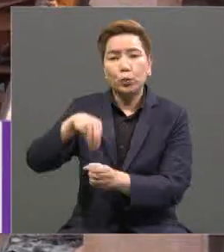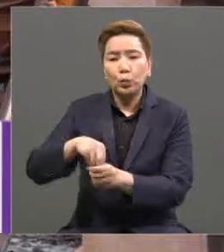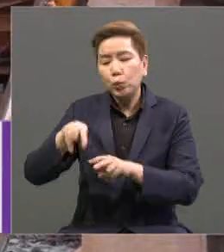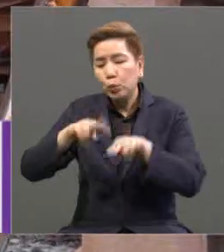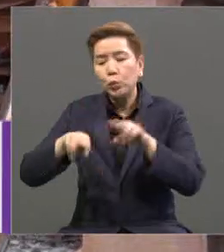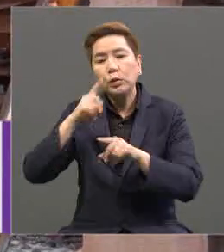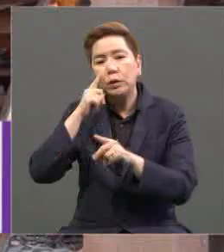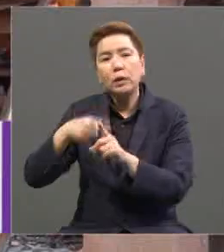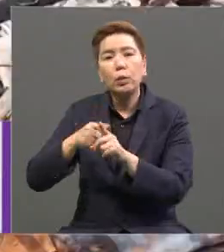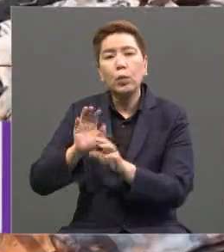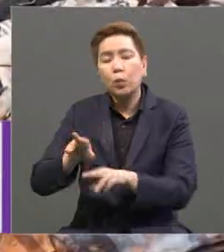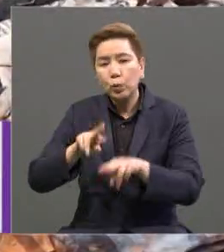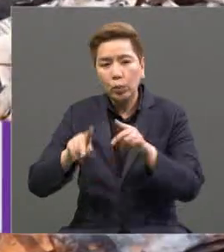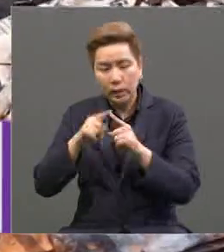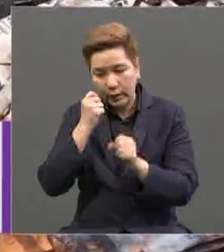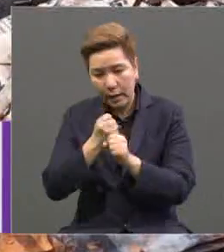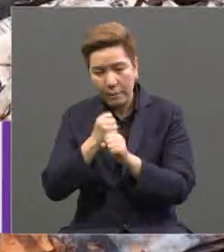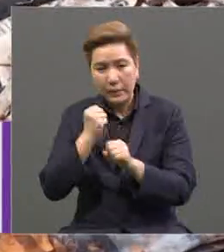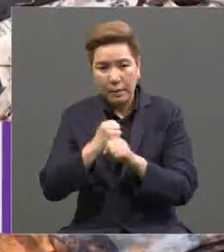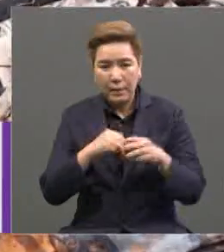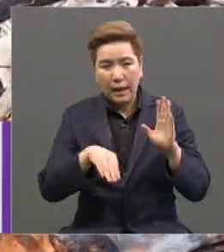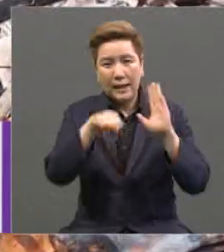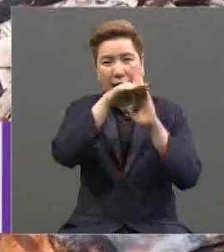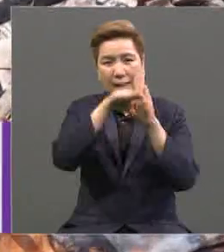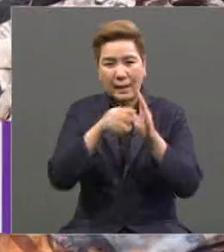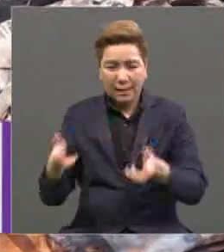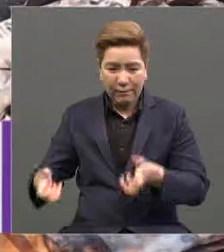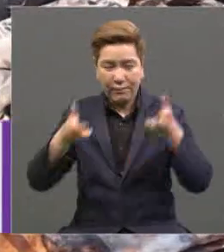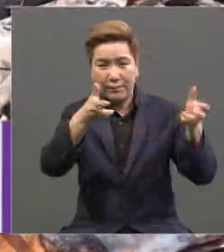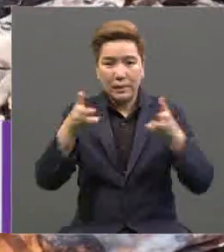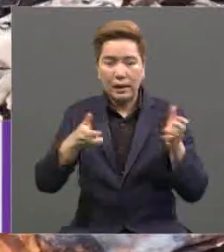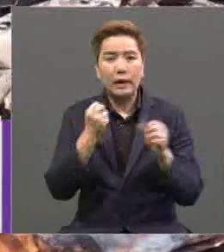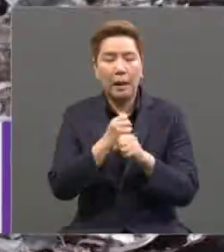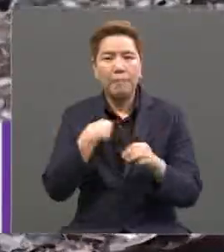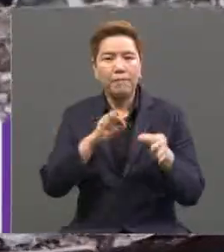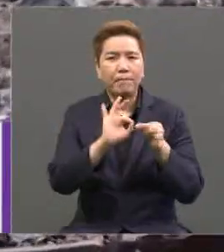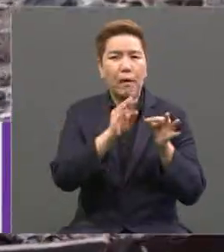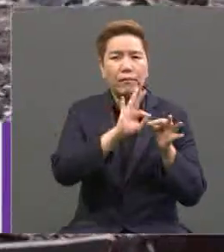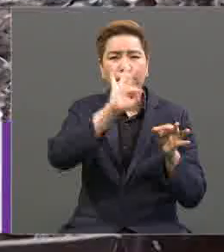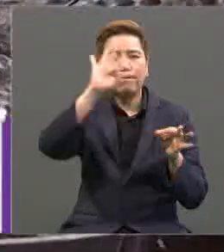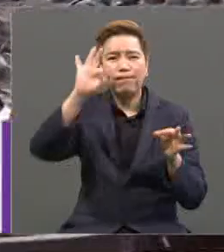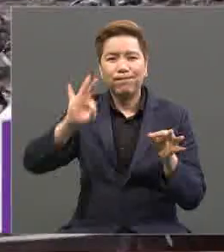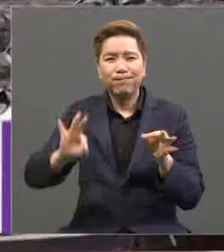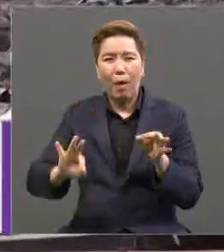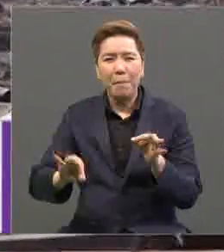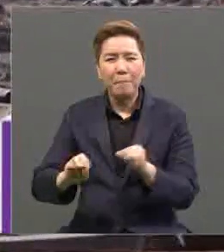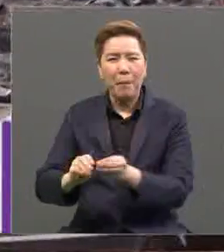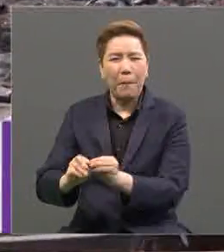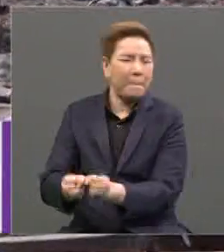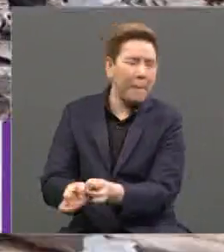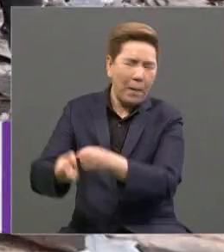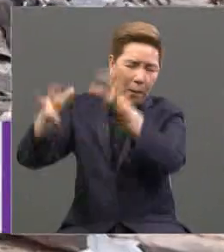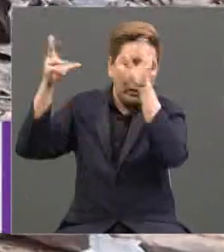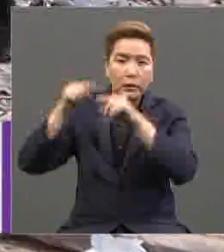อยู่เฝ้าโกดังและภายในโกดังทำชั้นวางของระหว่างปฏิบัติงานเกิดประกายไฟตกใส่ประทัดครับจึง